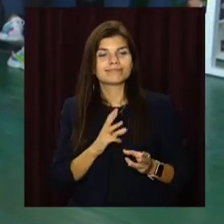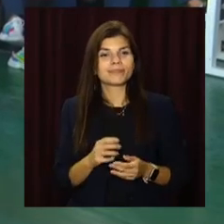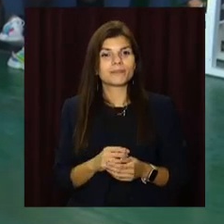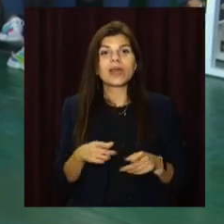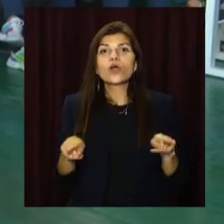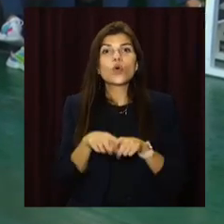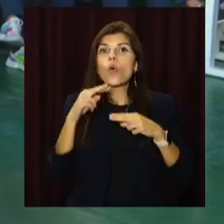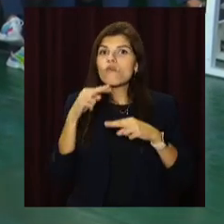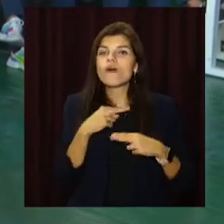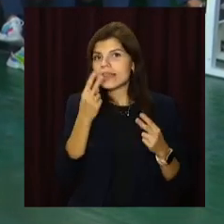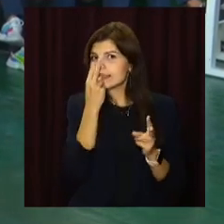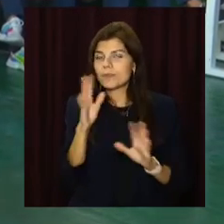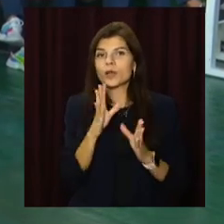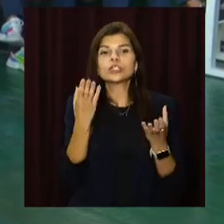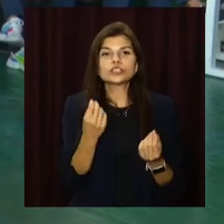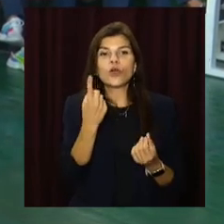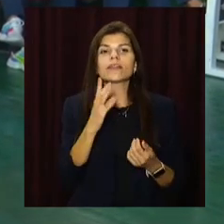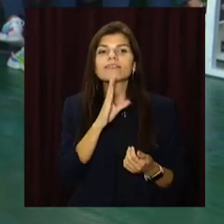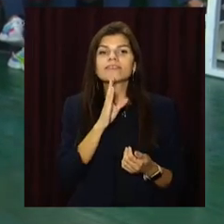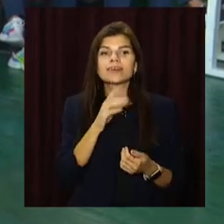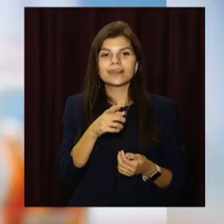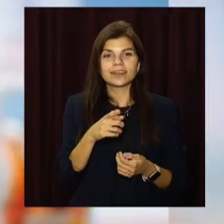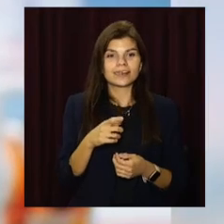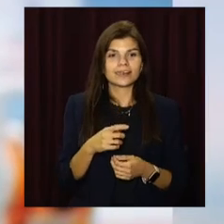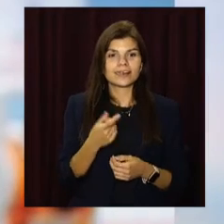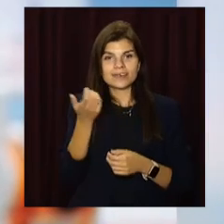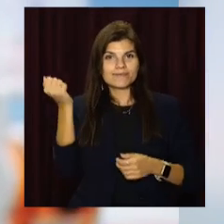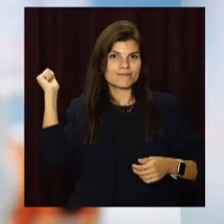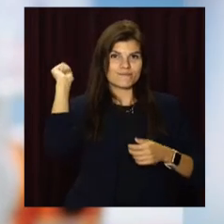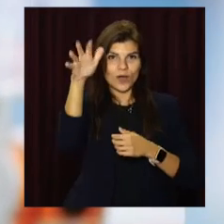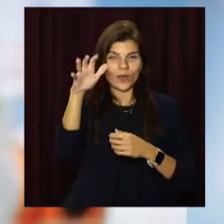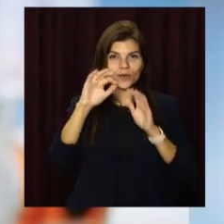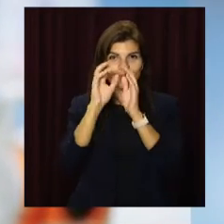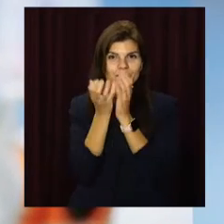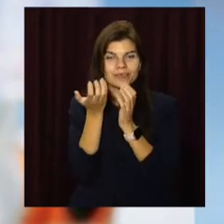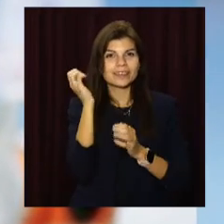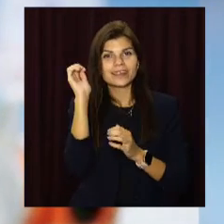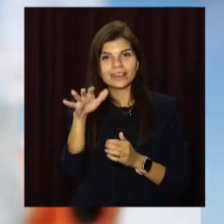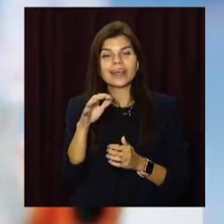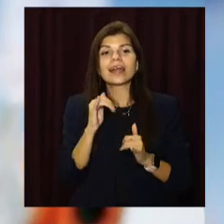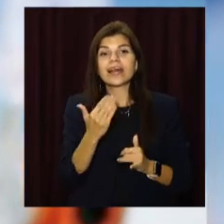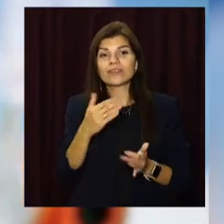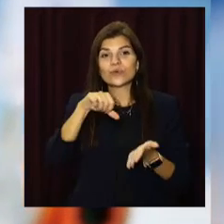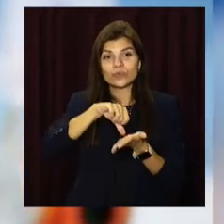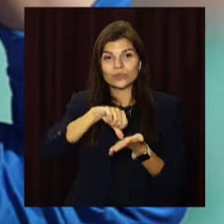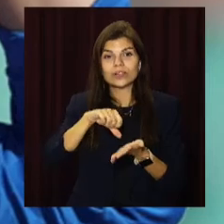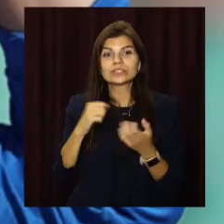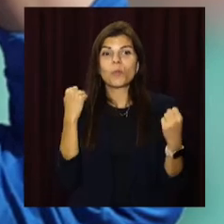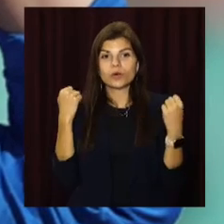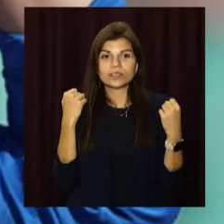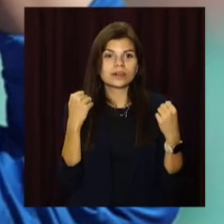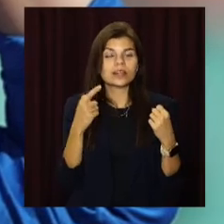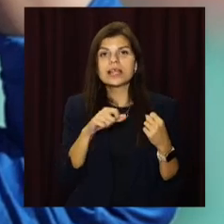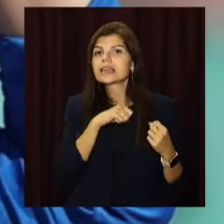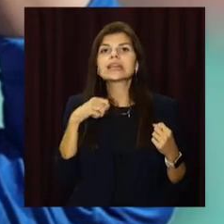такої уваги не звикла ще одна героїня Токіо – метальниця Анастасія Москаленко. На дебютній для неї паралімпіаді спортсменка